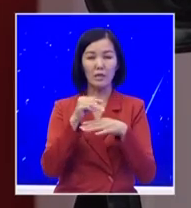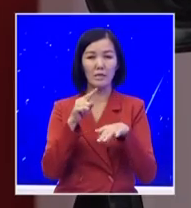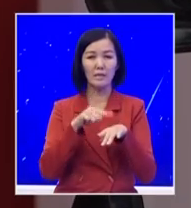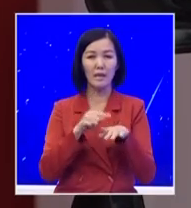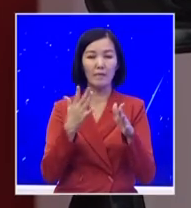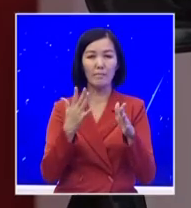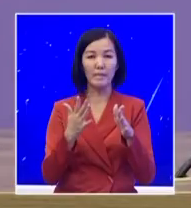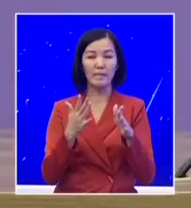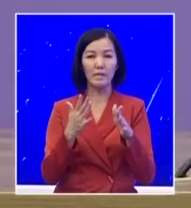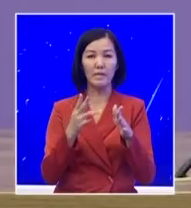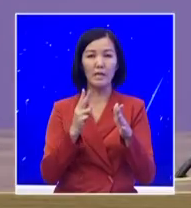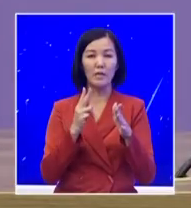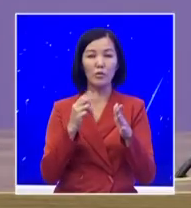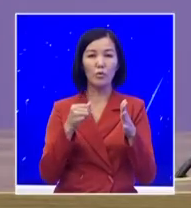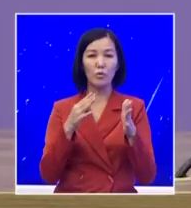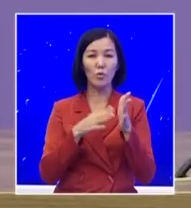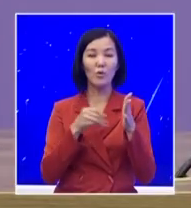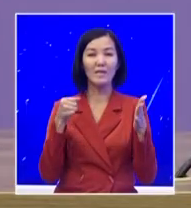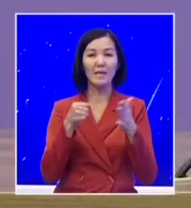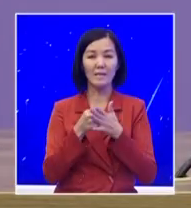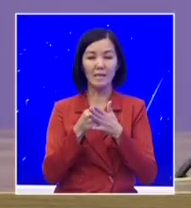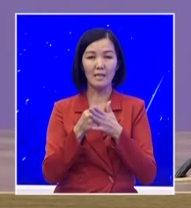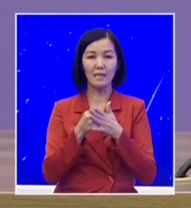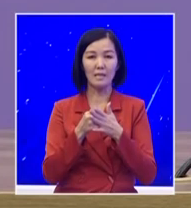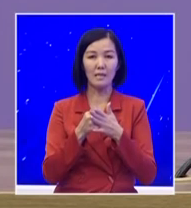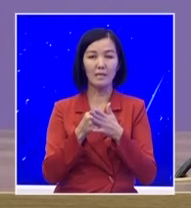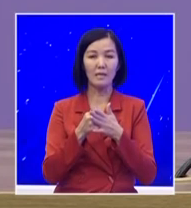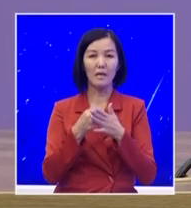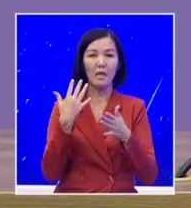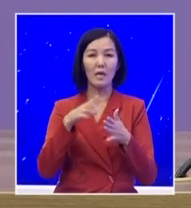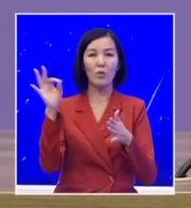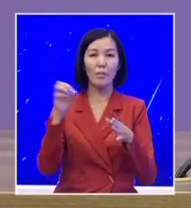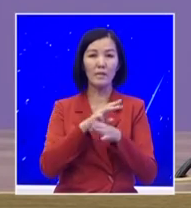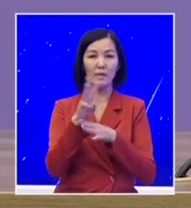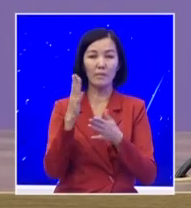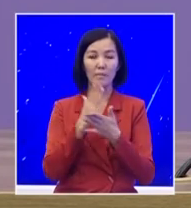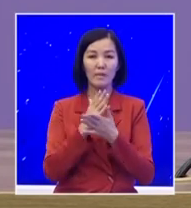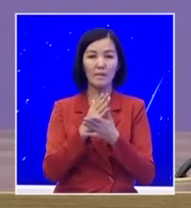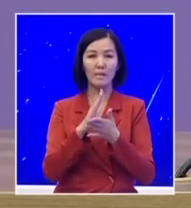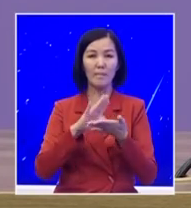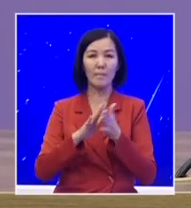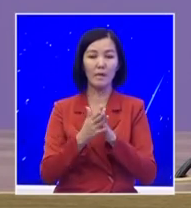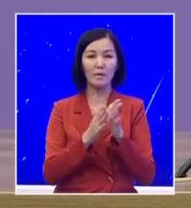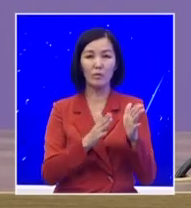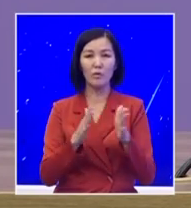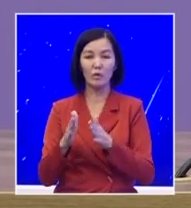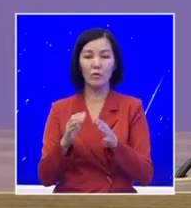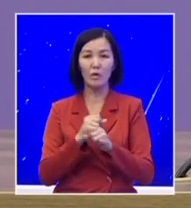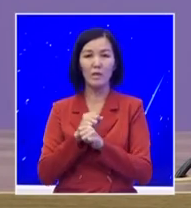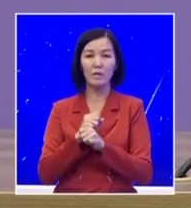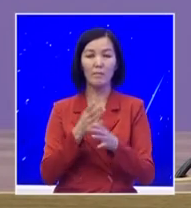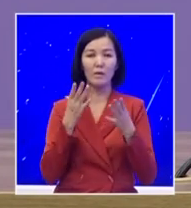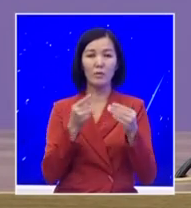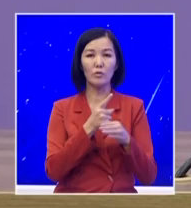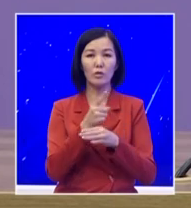дейін 5 минут аралықпен 50%-ға толықтыру болады. Эпидемиялық жағдайды одан әрі тұрақтандыру мақсатында демалыс күндері